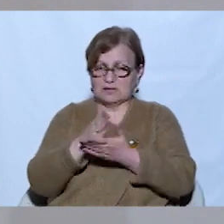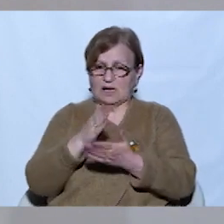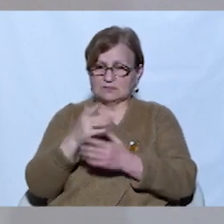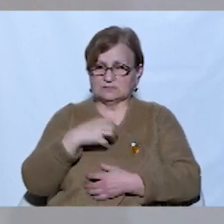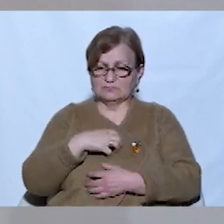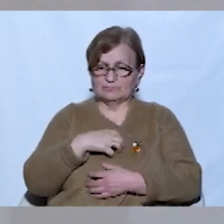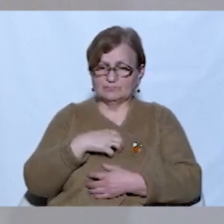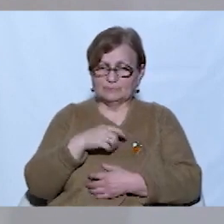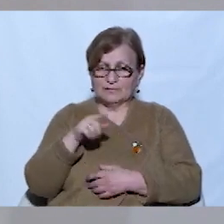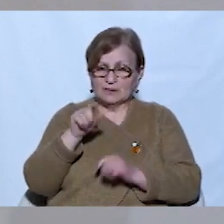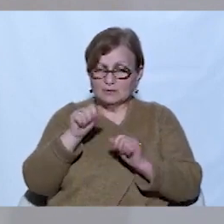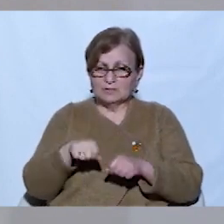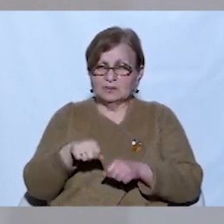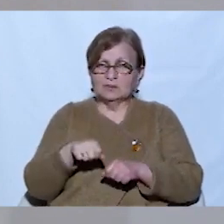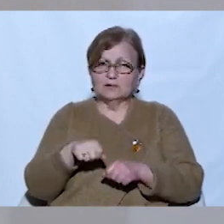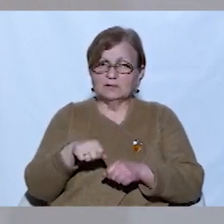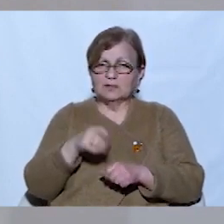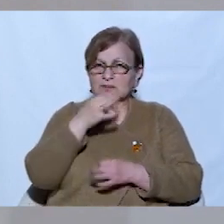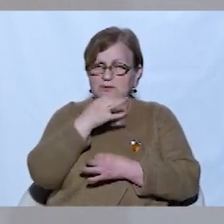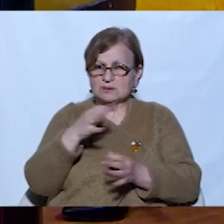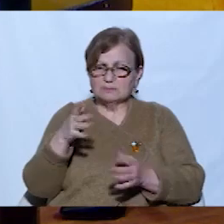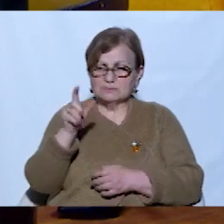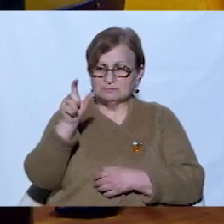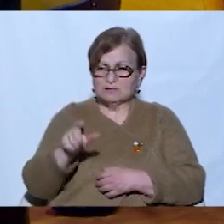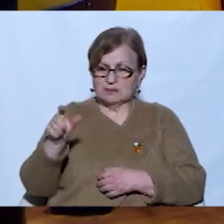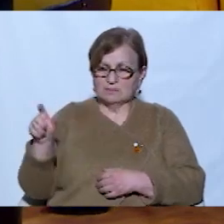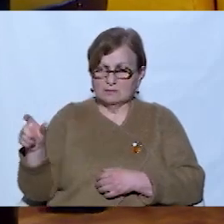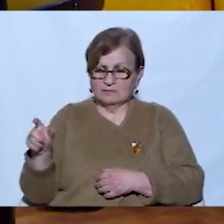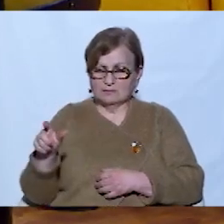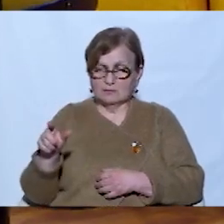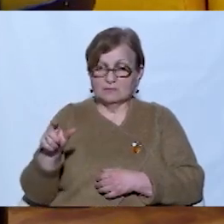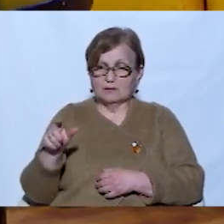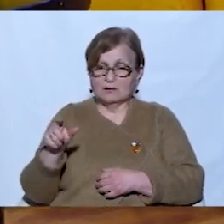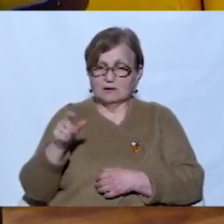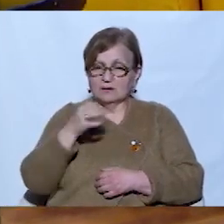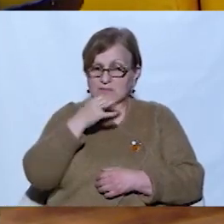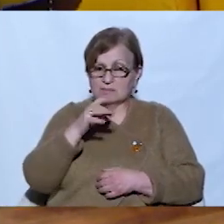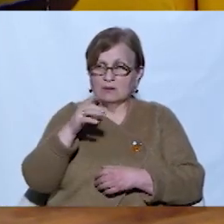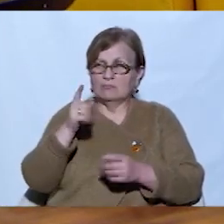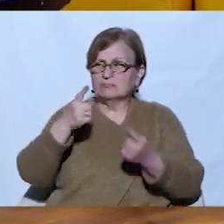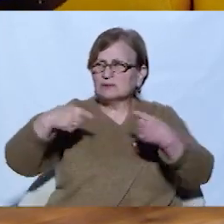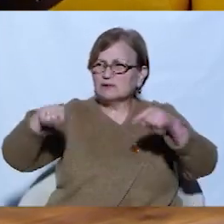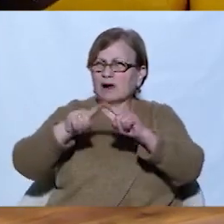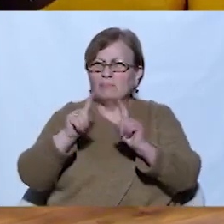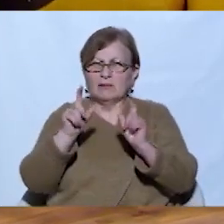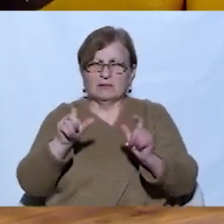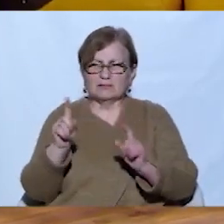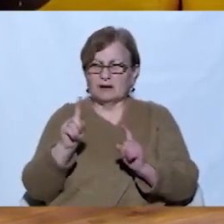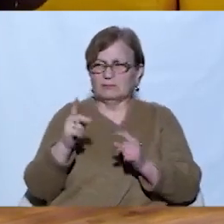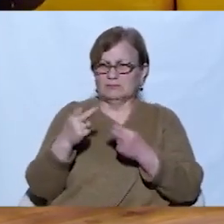ხო? წინაპირობა შესაძლებელია იყოს ნებისმიერი ადამიანი, წინაპირობა შესაძლებელია იყოს ნებისმიერი გარემო მოვლენა,